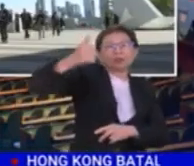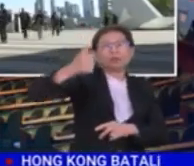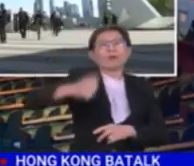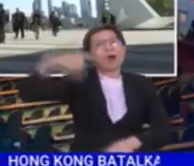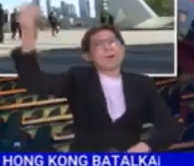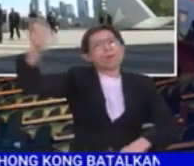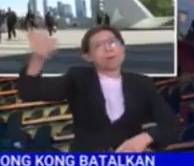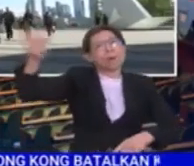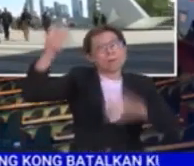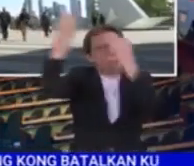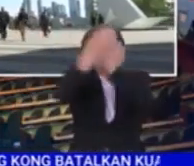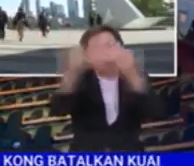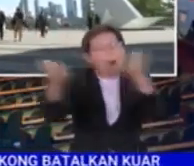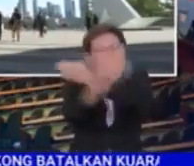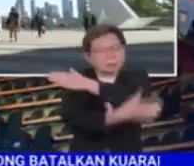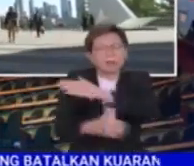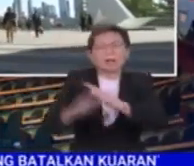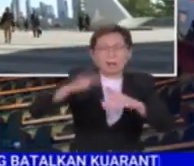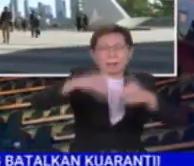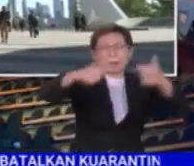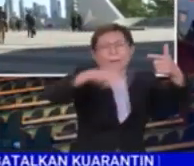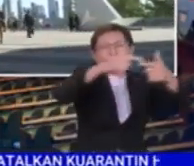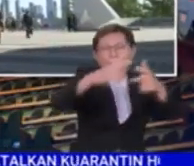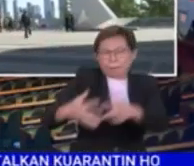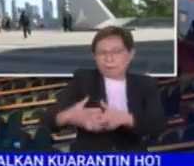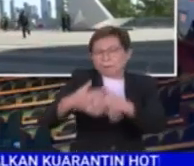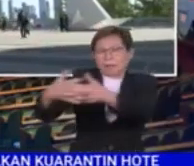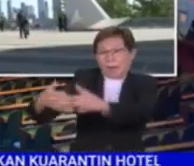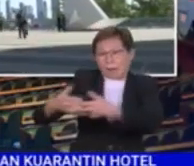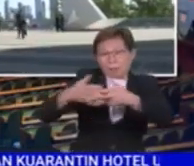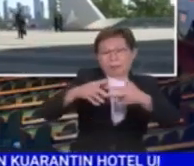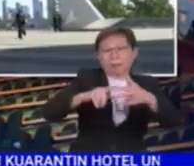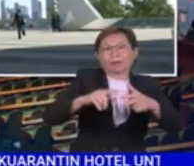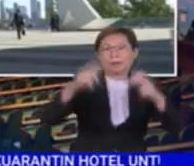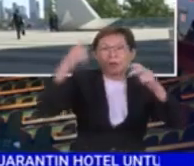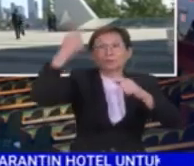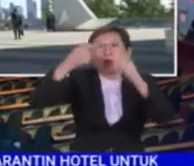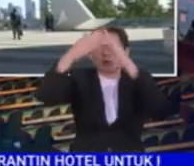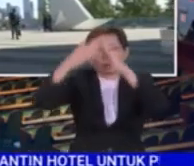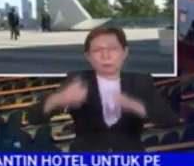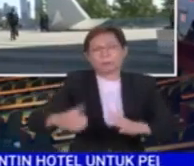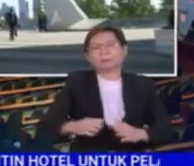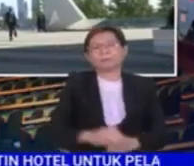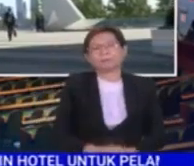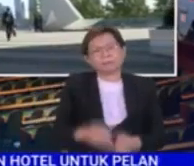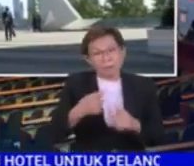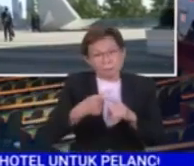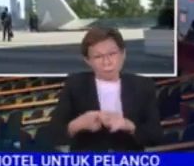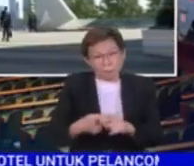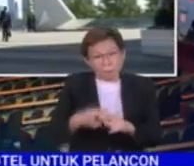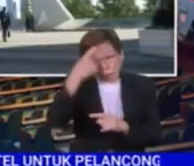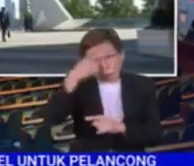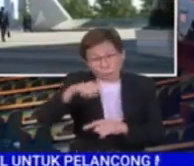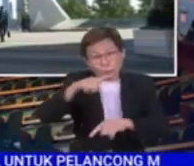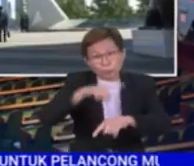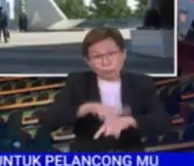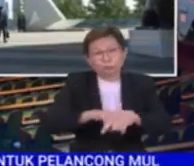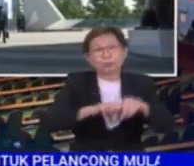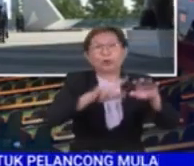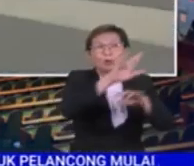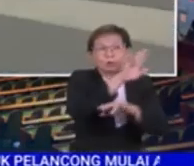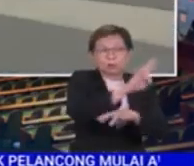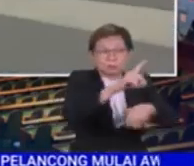menyampaikan kenyataan negara diikuti presiden Amerika Syarikat selaku tuan rumah bagaimanapun untuk sesi